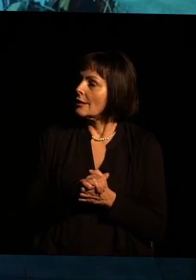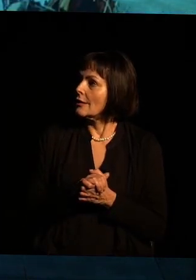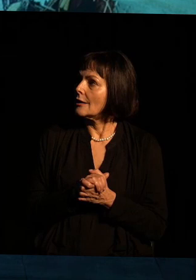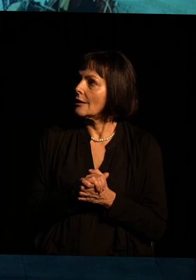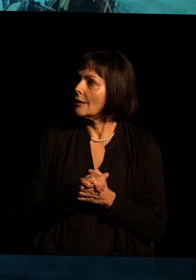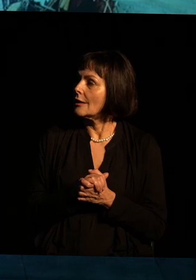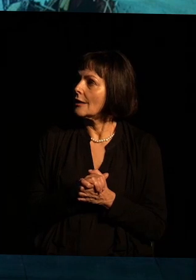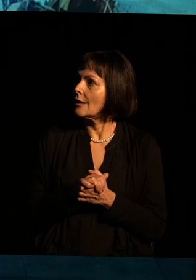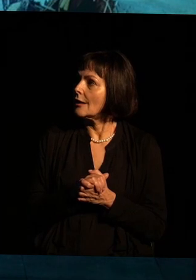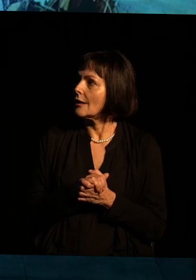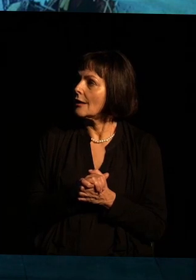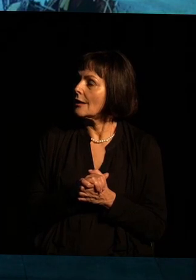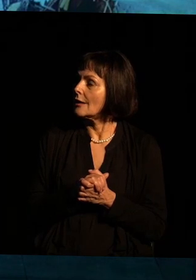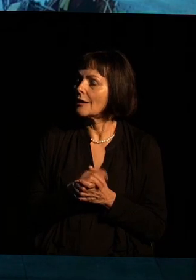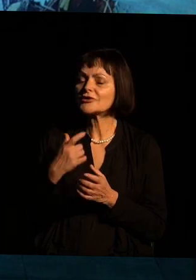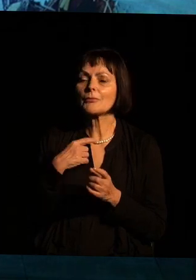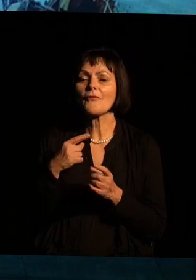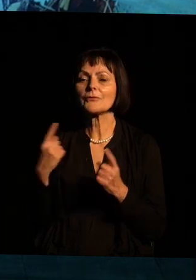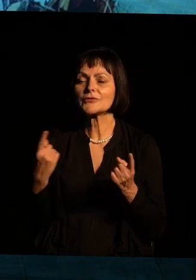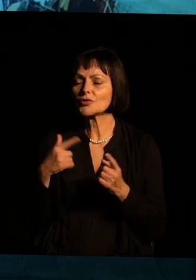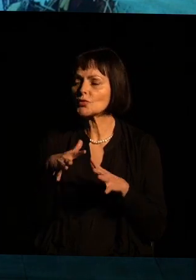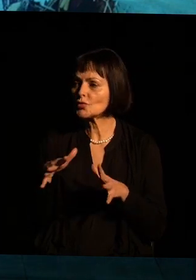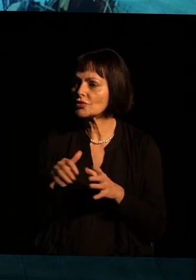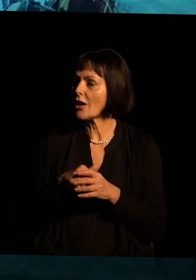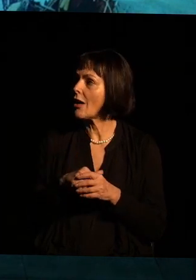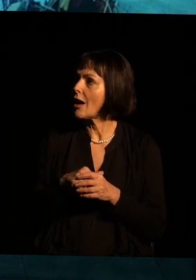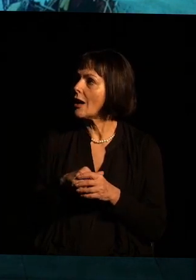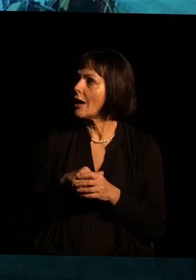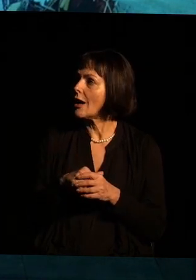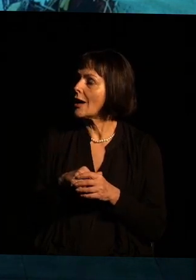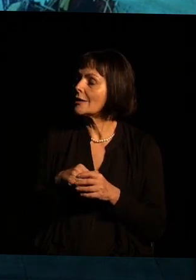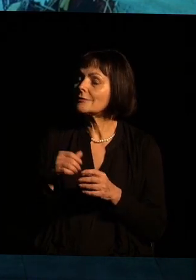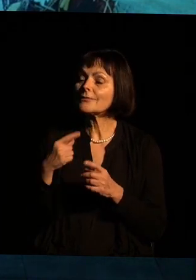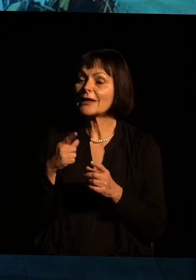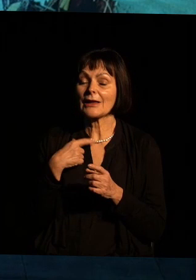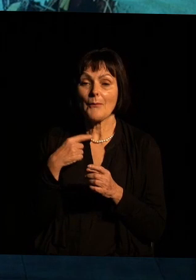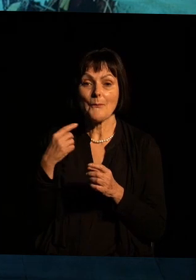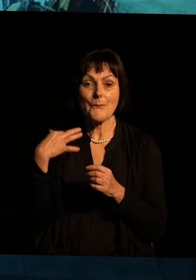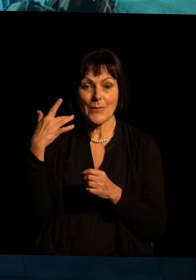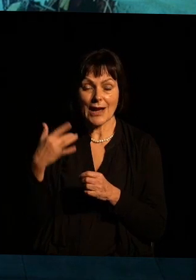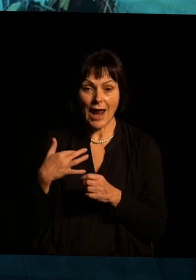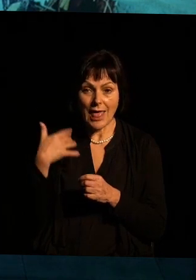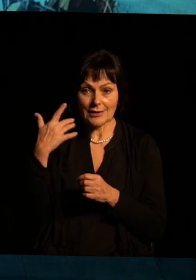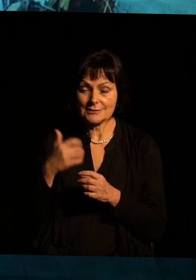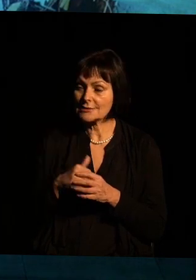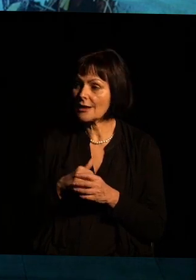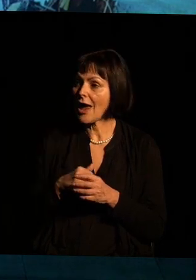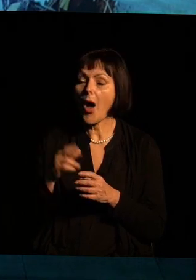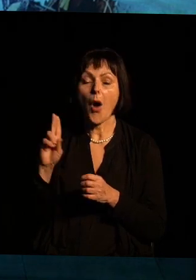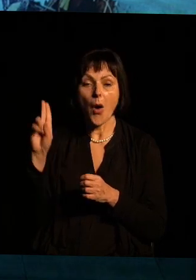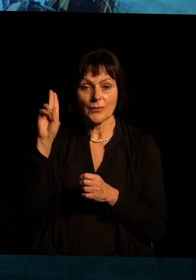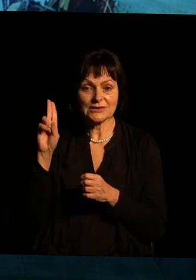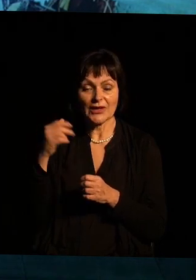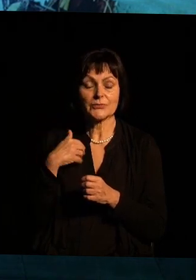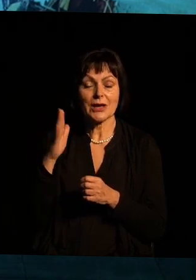nas nagli, musimy jeszcze mnóstwo pasm i mnóstwo przygód opowiedzieć. W związku z tym, no, zapowiadając tę prelekcję, no,